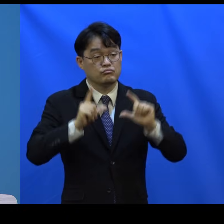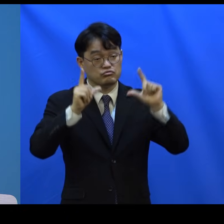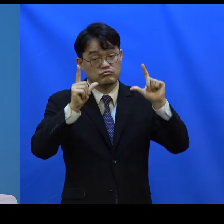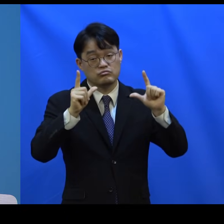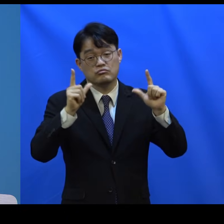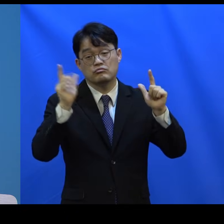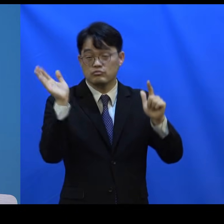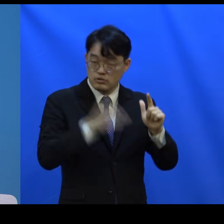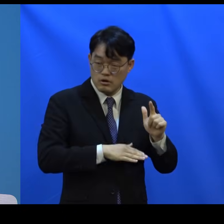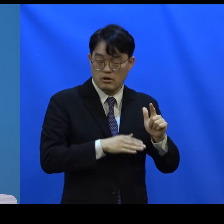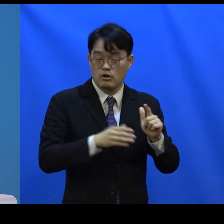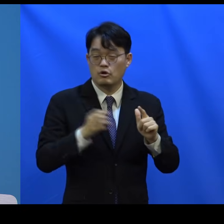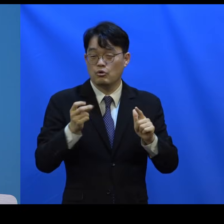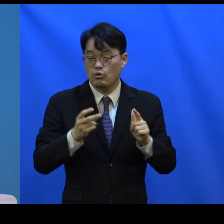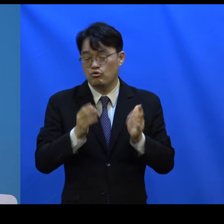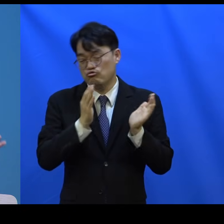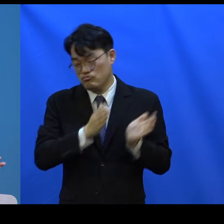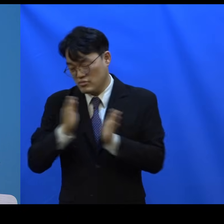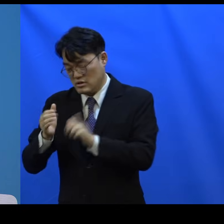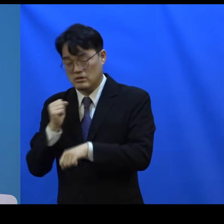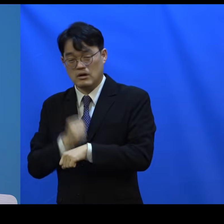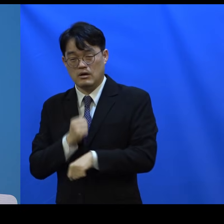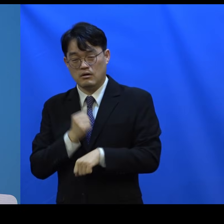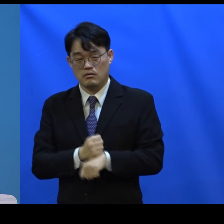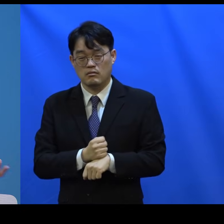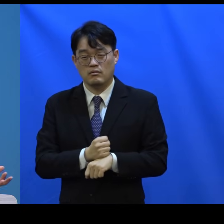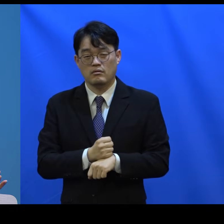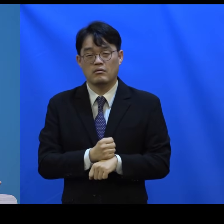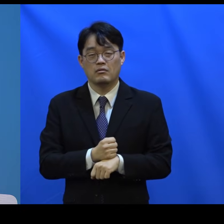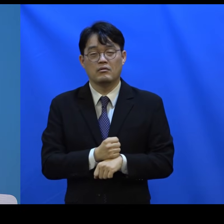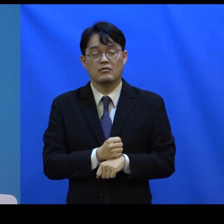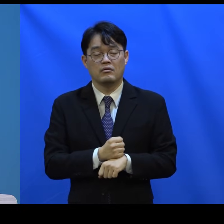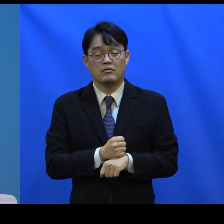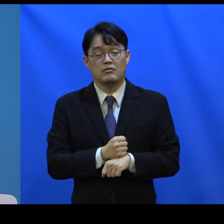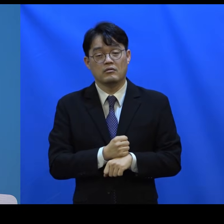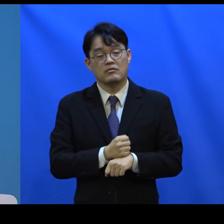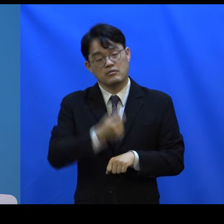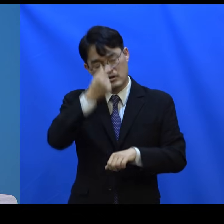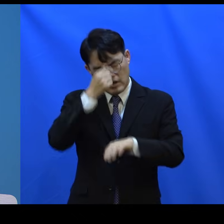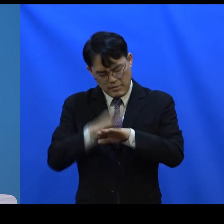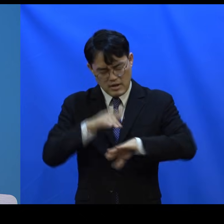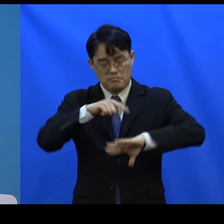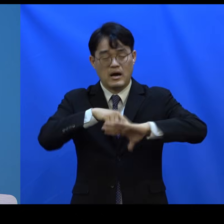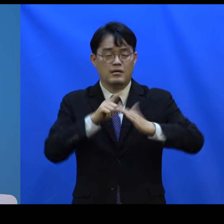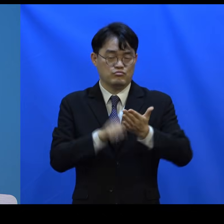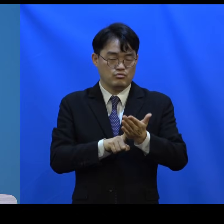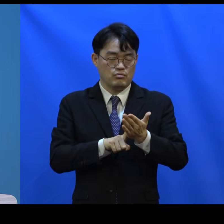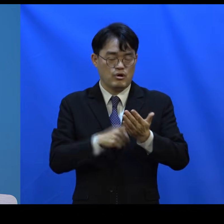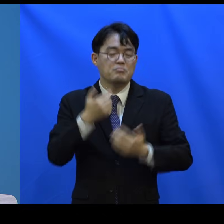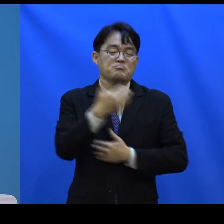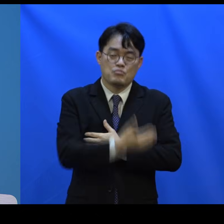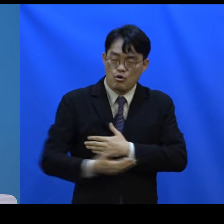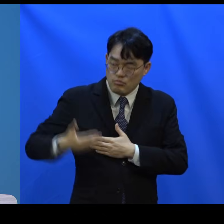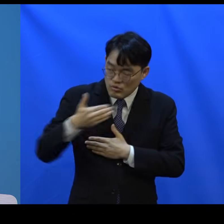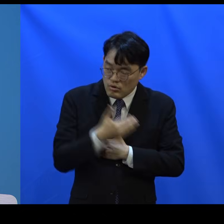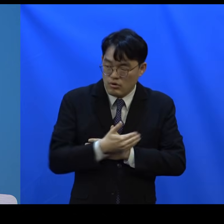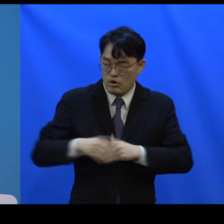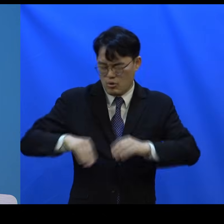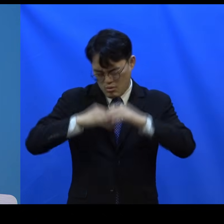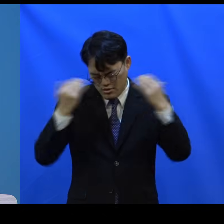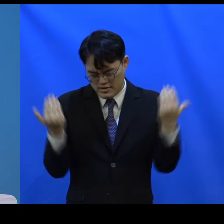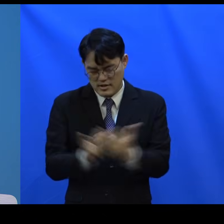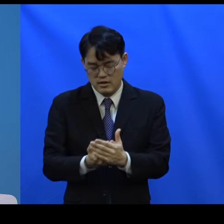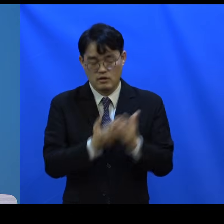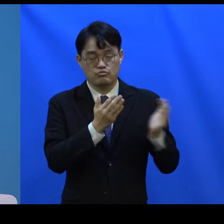토요일 날도 너무 밤늦게까지 2차, 3차 어디 다니면요, 주일날 에너지가 없어요. 그러니까 온전한